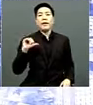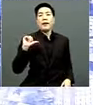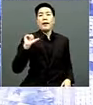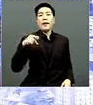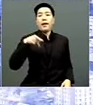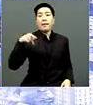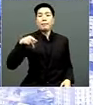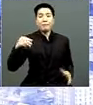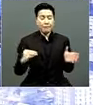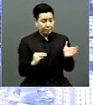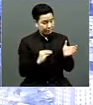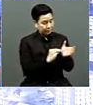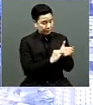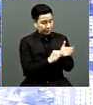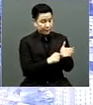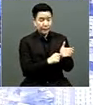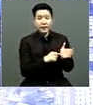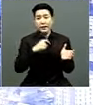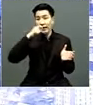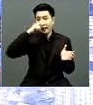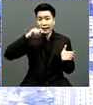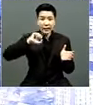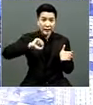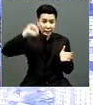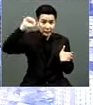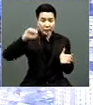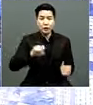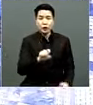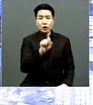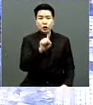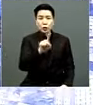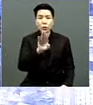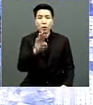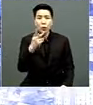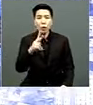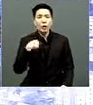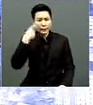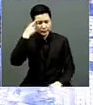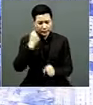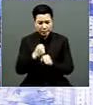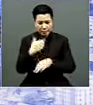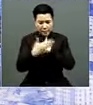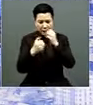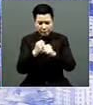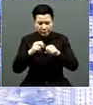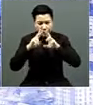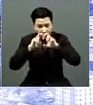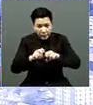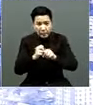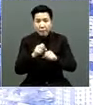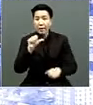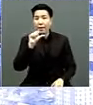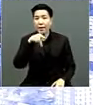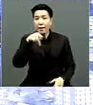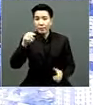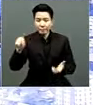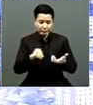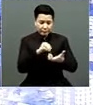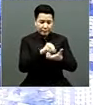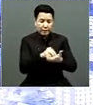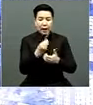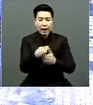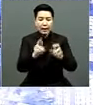ทยชนะนะครับซึ่งทางสบคได้พัฒนาขึ้นมาเพื่อสนับสนุนการติดตามการดำเนินงานของผู้ประกอบการและ